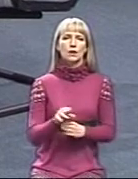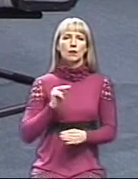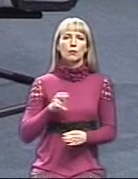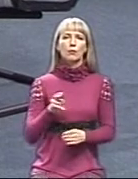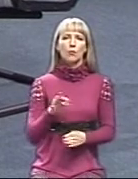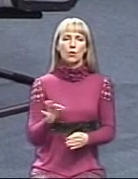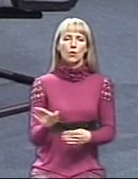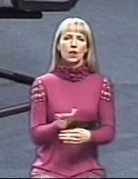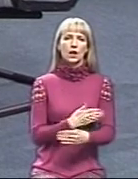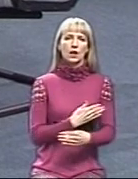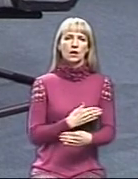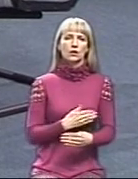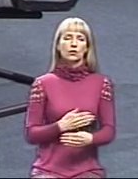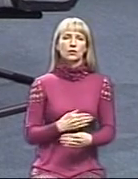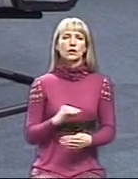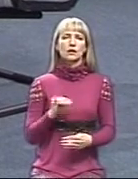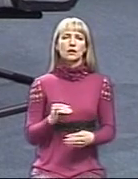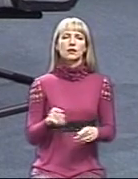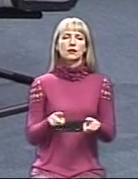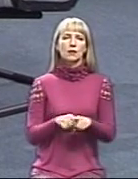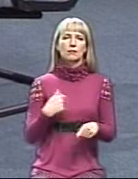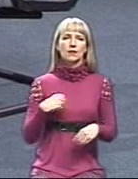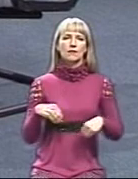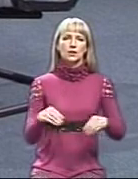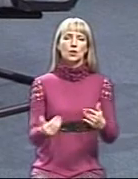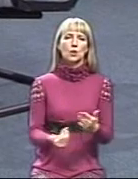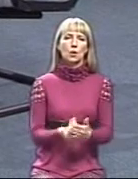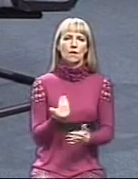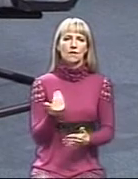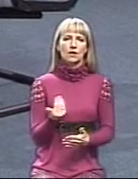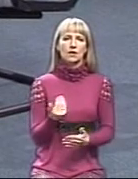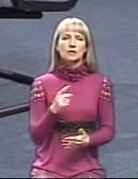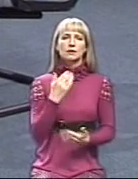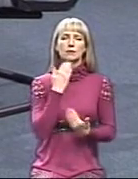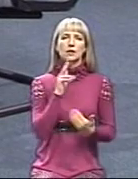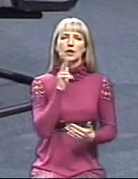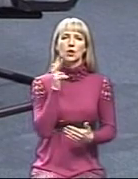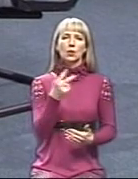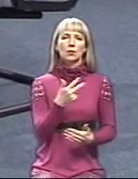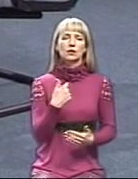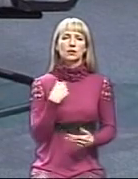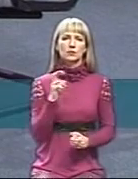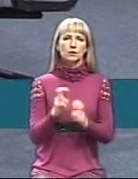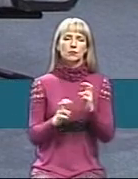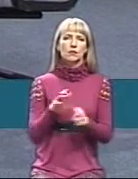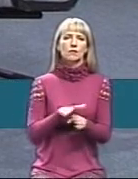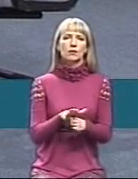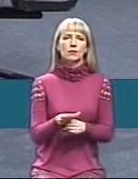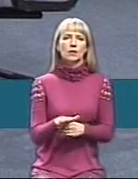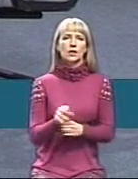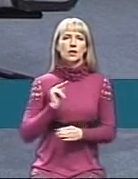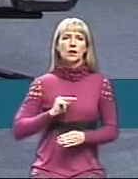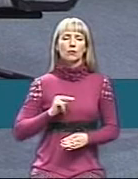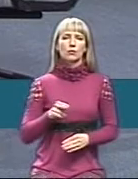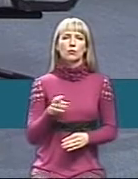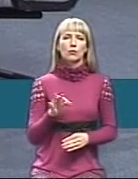удалению. И также мы высаживаем новые. За последние 3 года наше предприятие выполнило работы